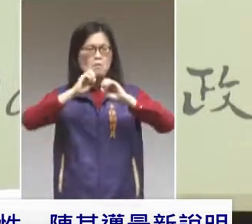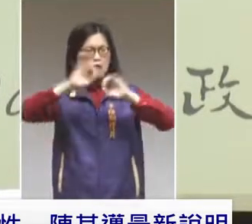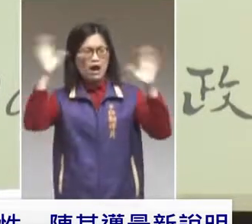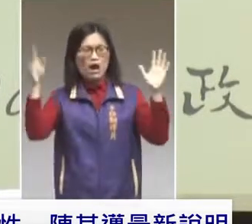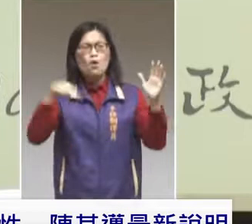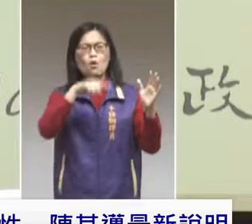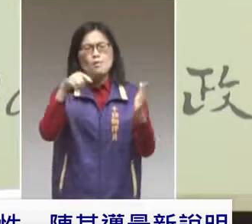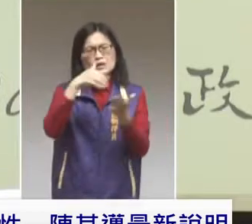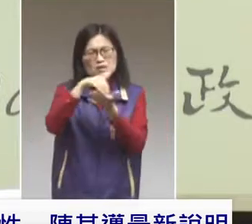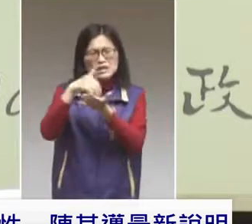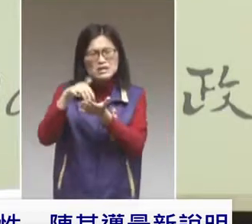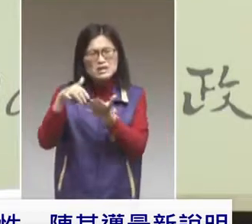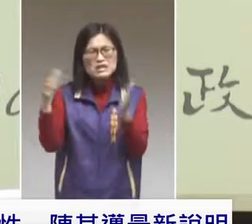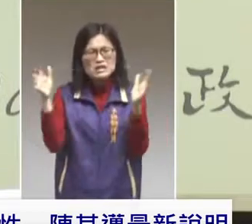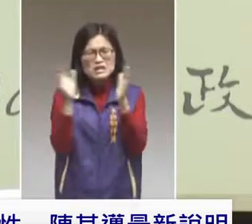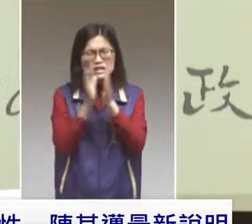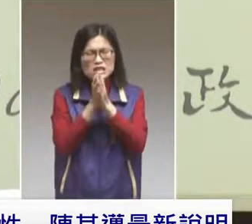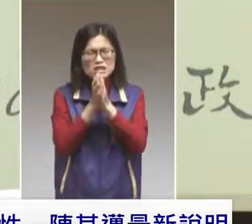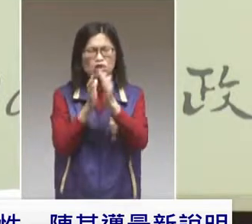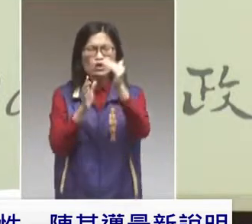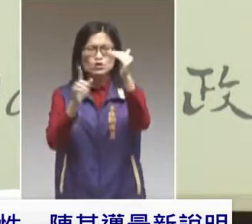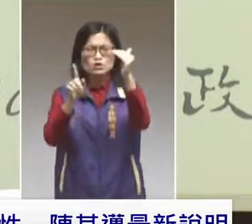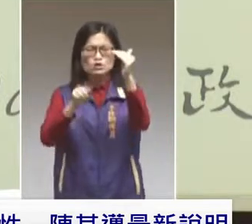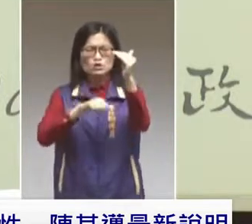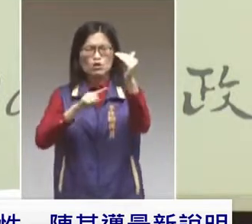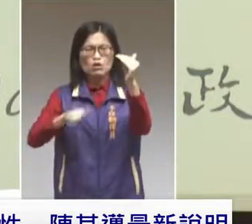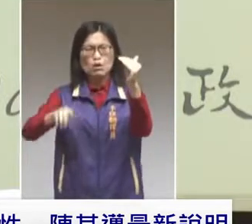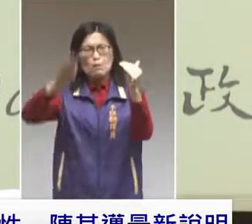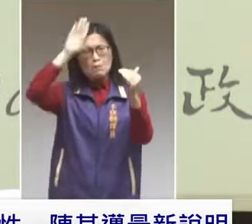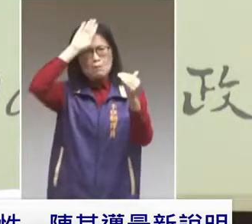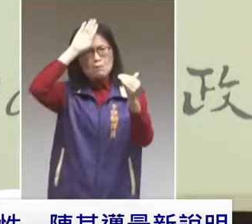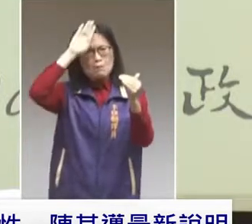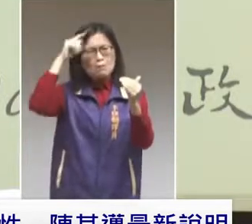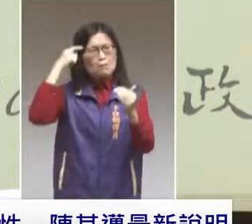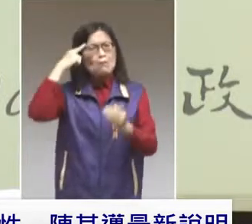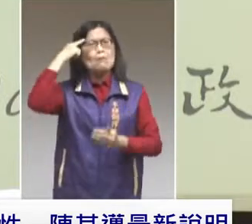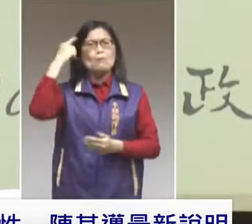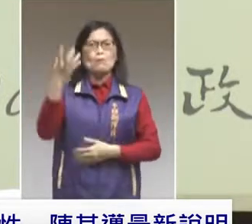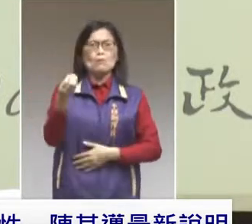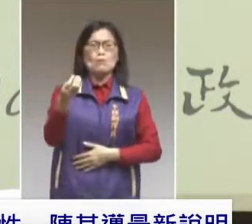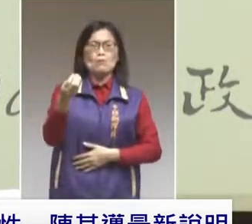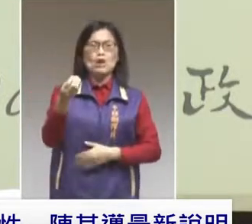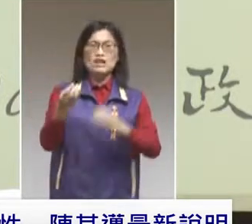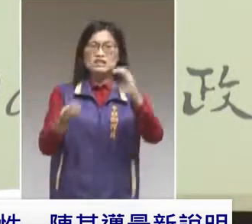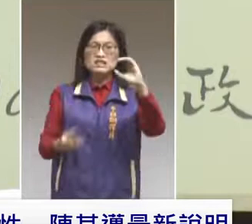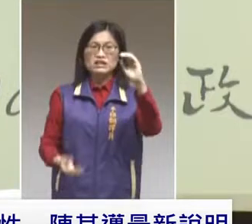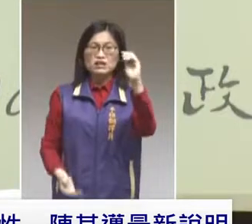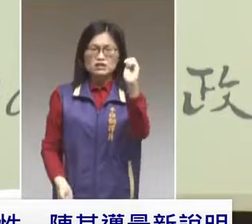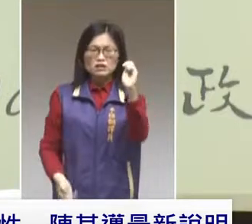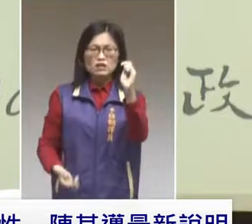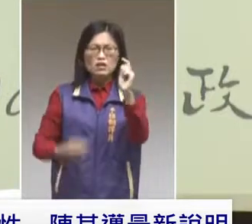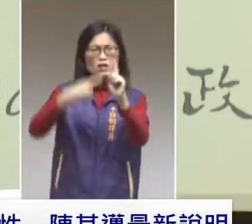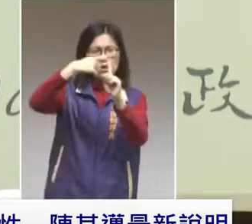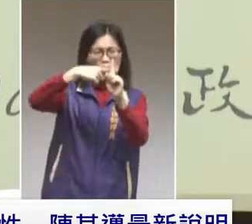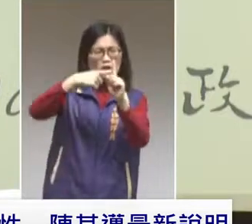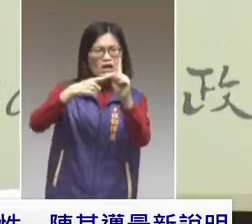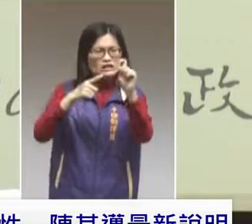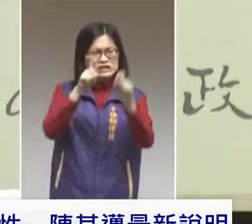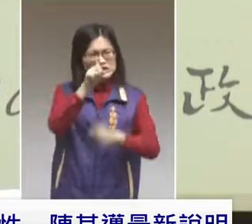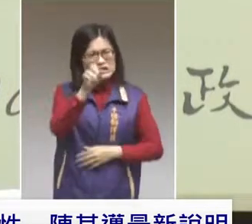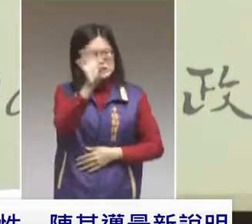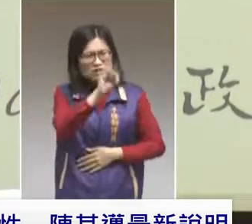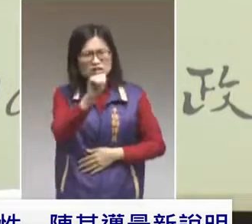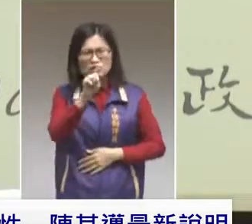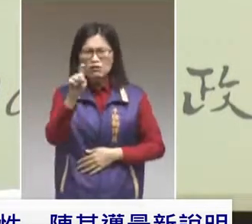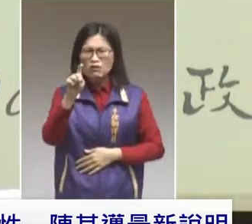疫情指挥中心所公布的，我们的统计有9位是没有症状，好 ，CT 值大